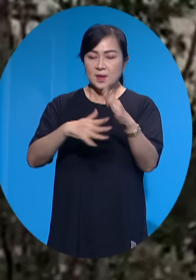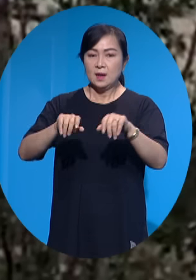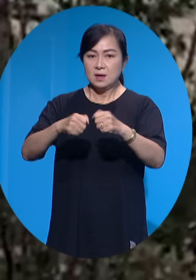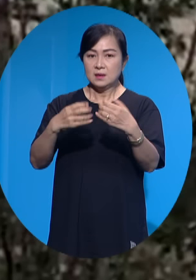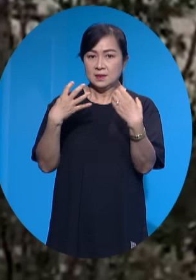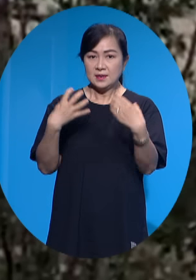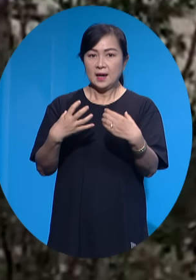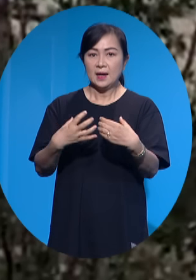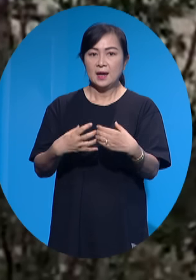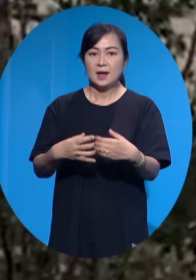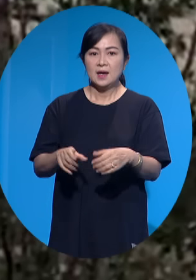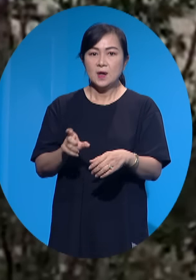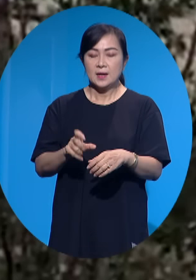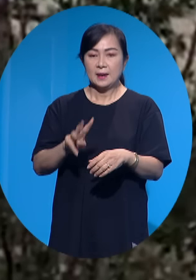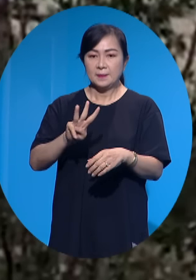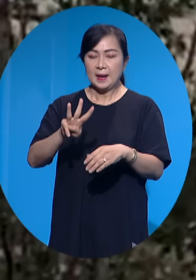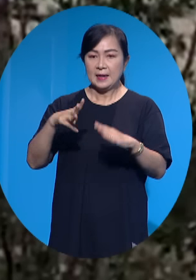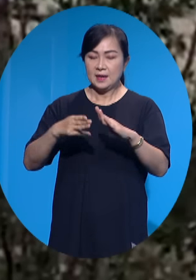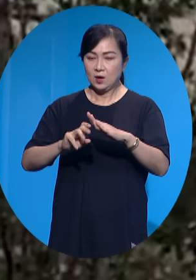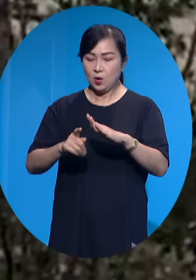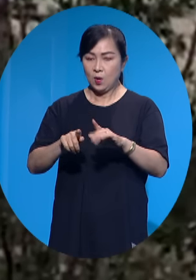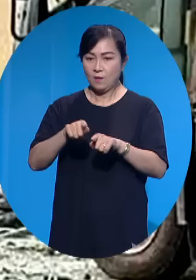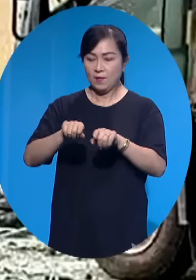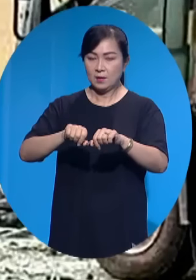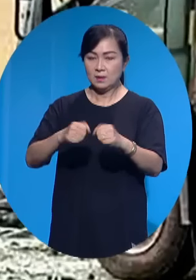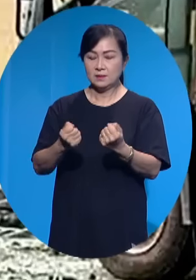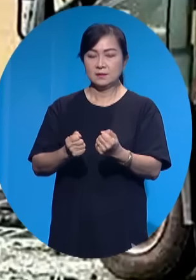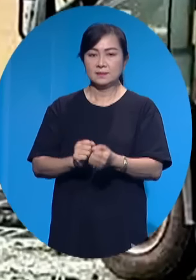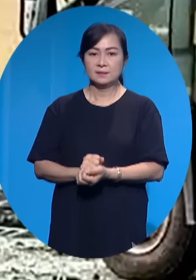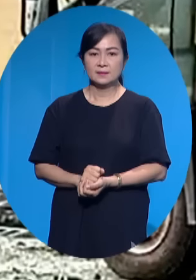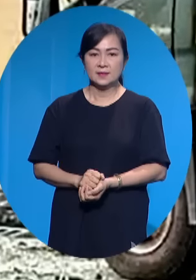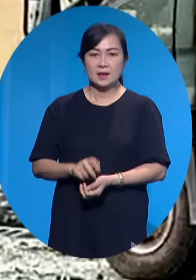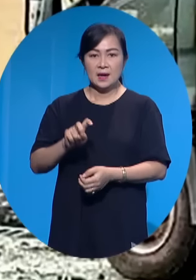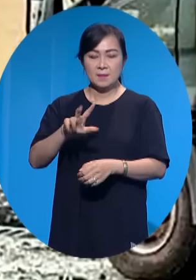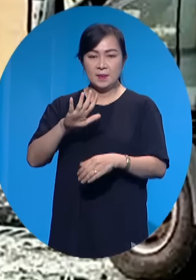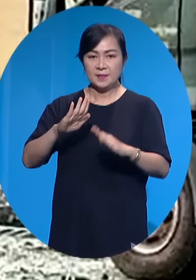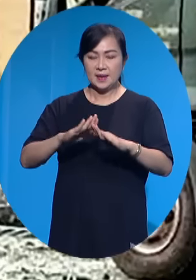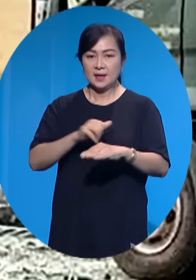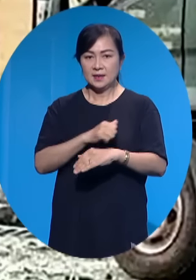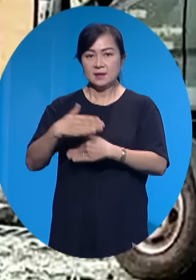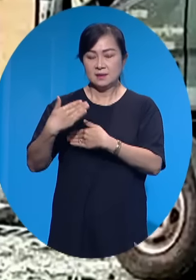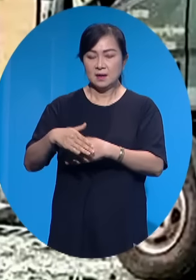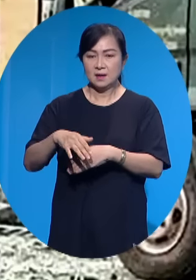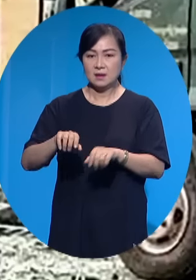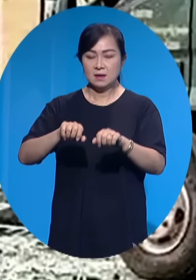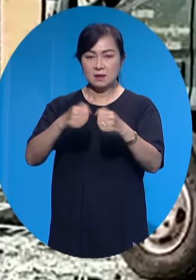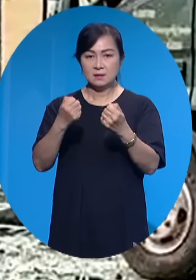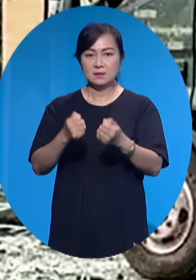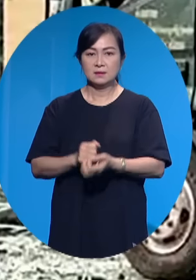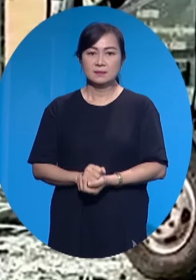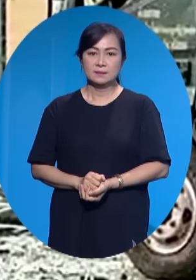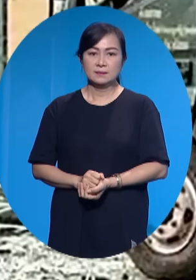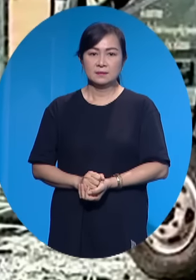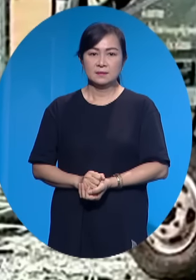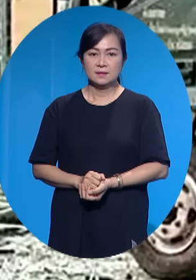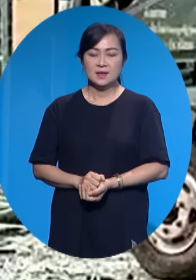hại nặng trong đó đạn dược ở ba nhà kho đã bị phá hủy hoàn toàn khoảng 25 căn nhà của người dân gần đó cũng bị hư hại